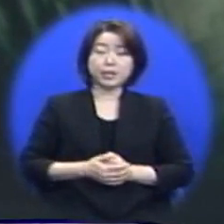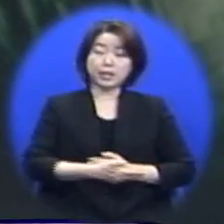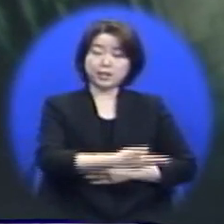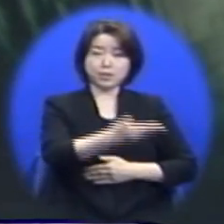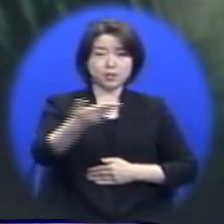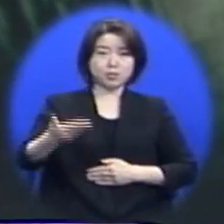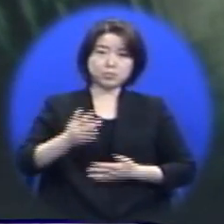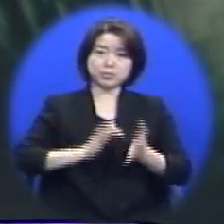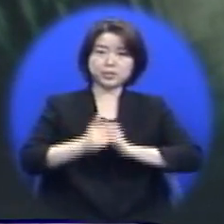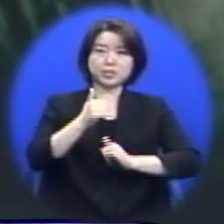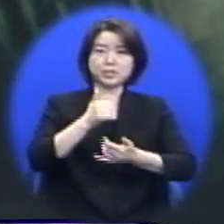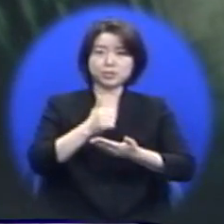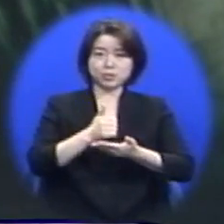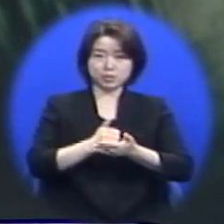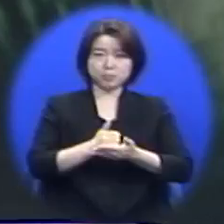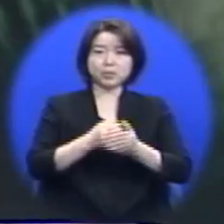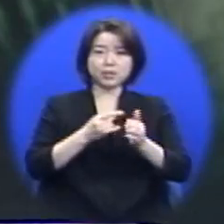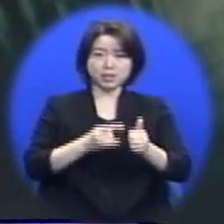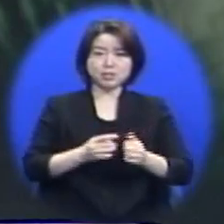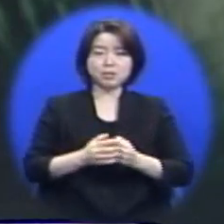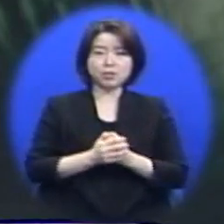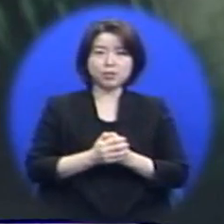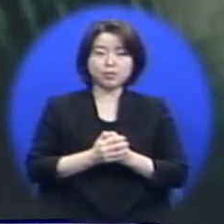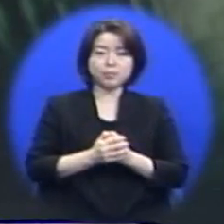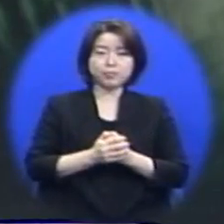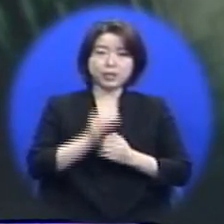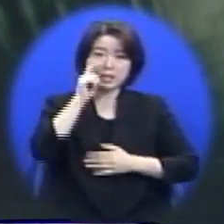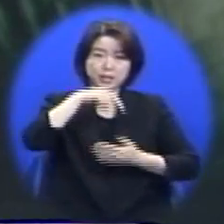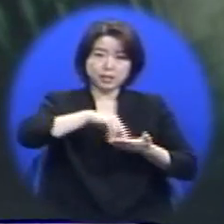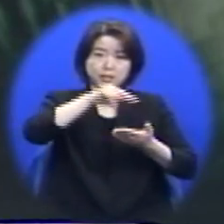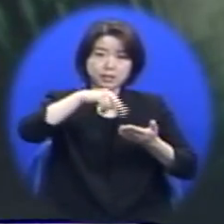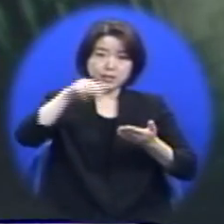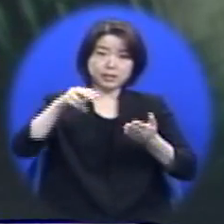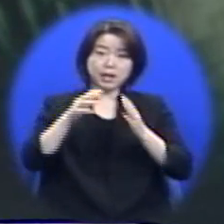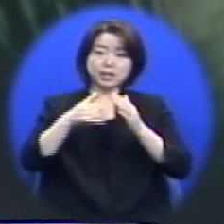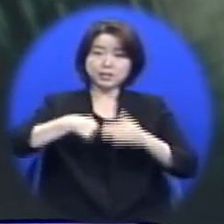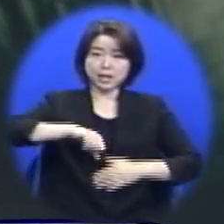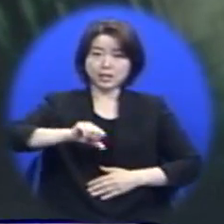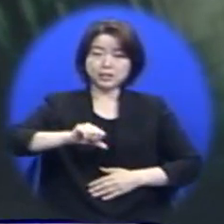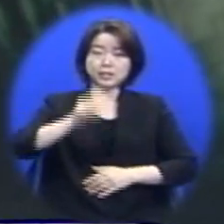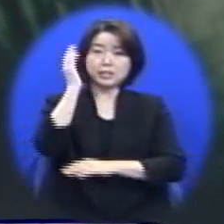여러분, 예수님께서 탕자 이야기를 하신 적 있죠?